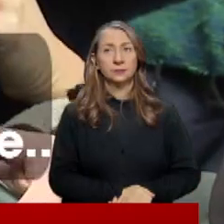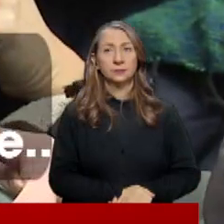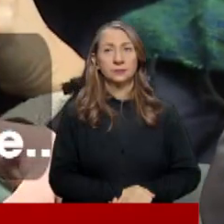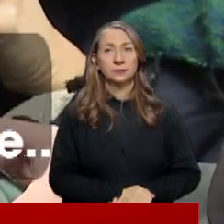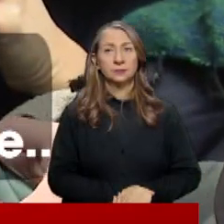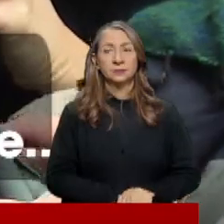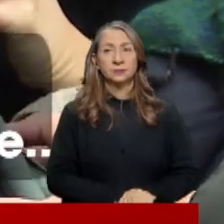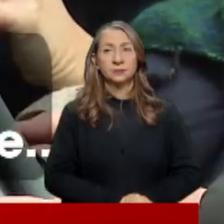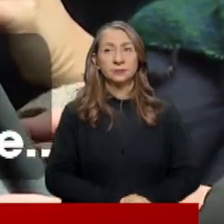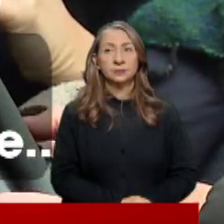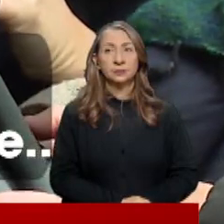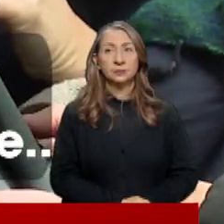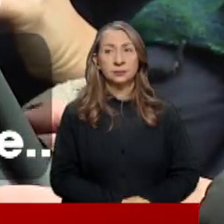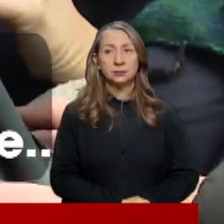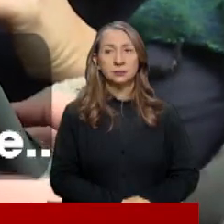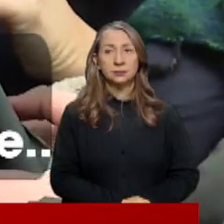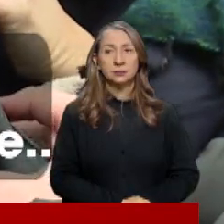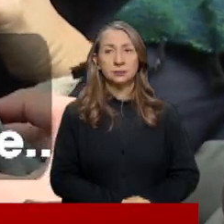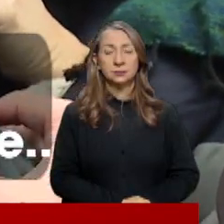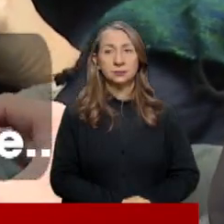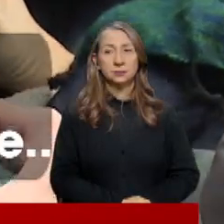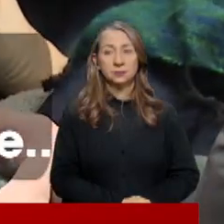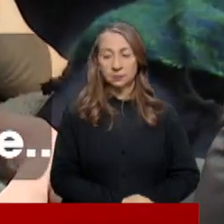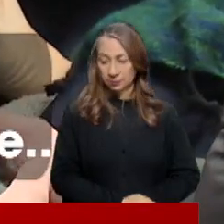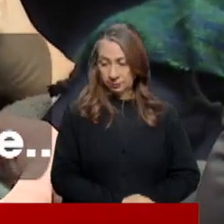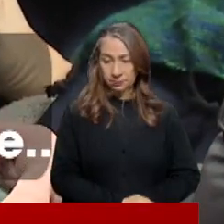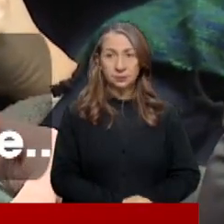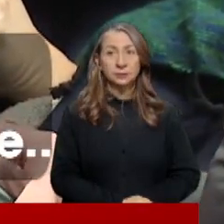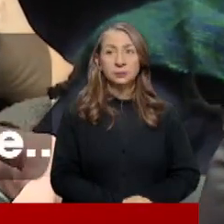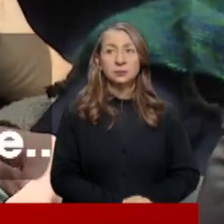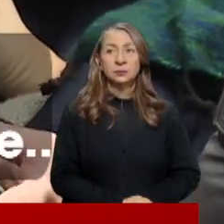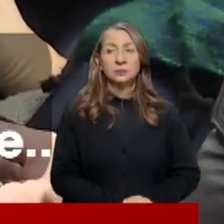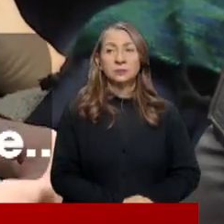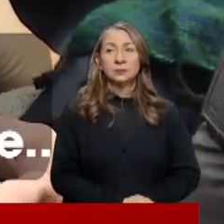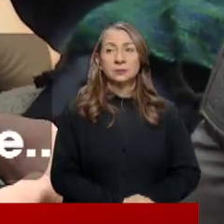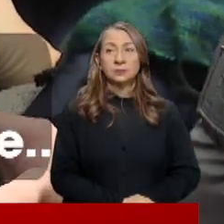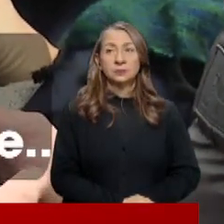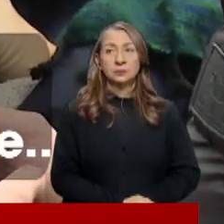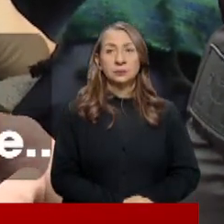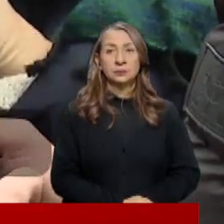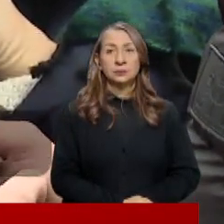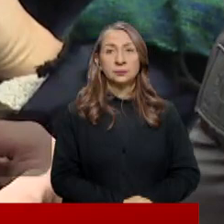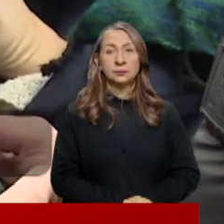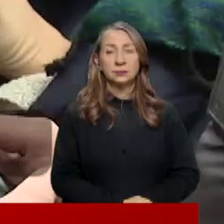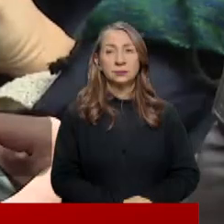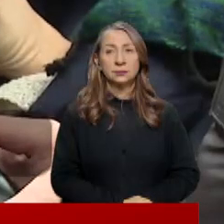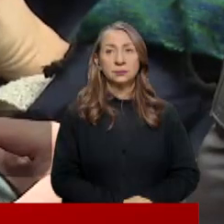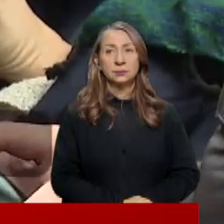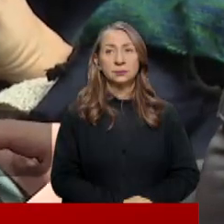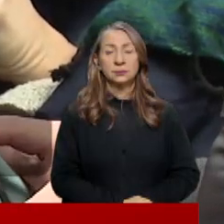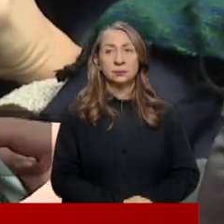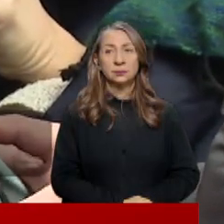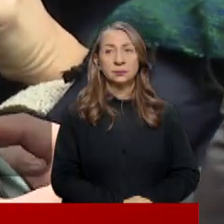Bu dava münferit bir suç eylemi değil. Bu dava yetkililerin gözü önünde ve toplumun da gözü önünde bir